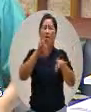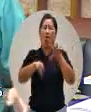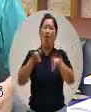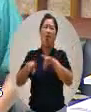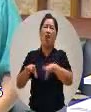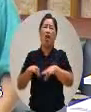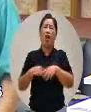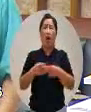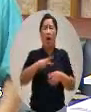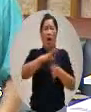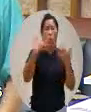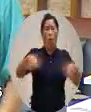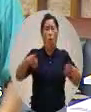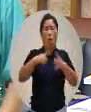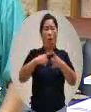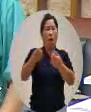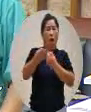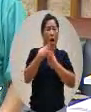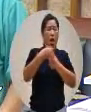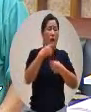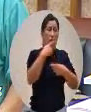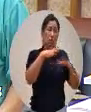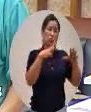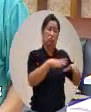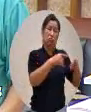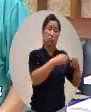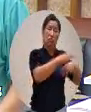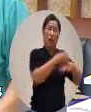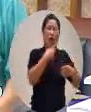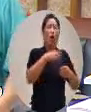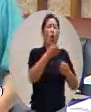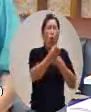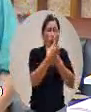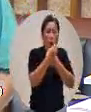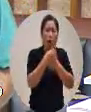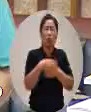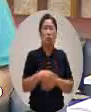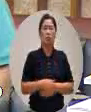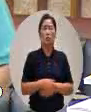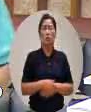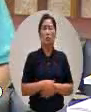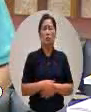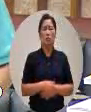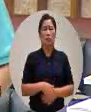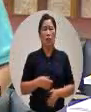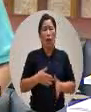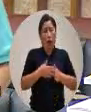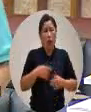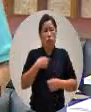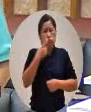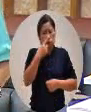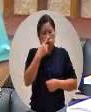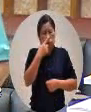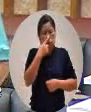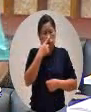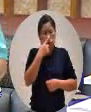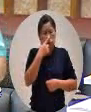講啦齁包括我們當然出來出來提議公正啦我實在要叫我講